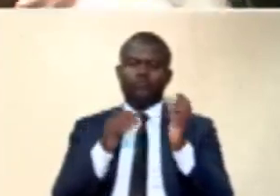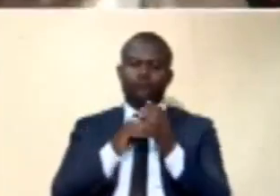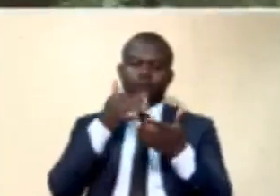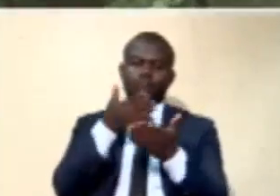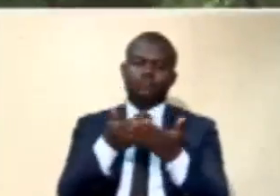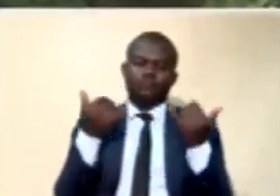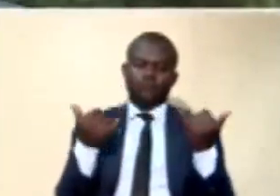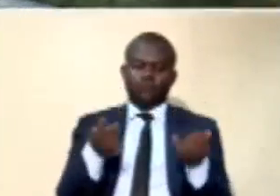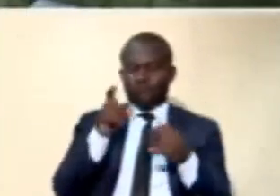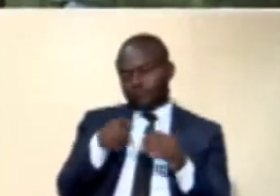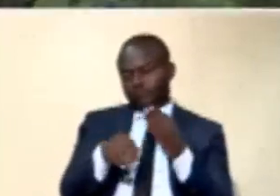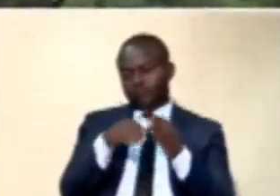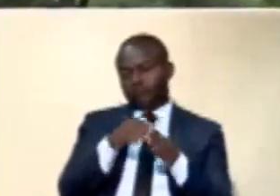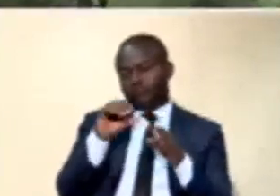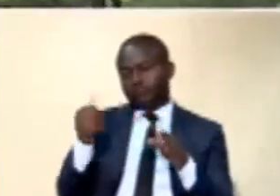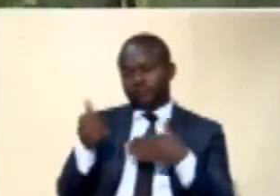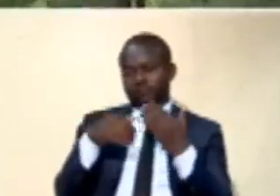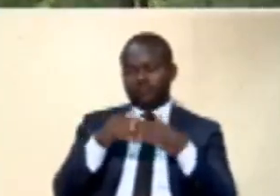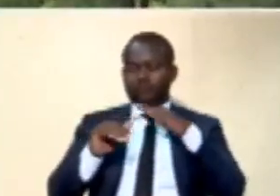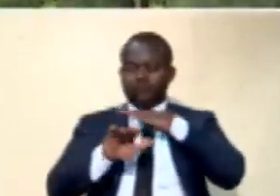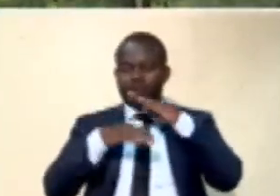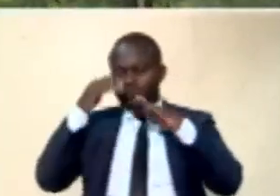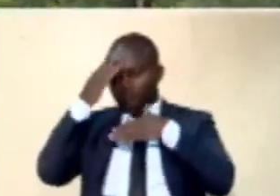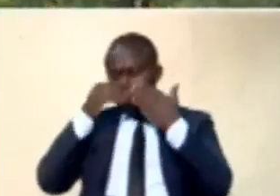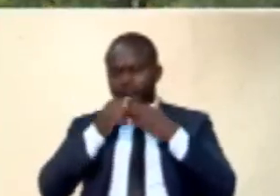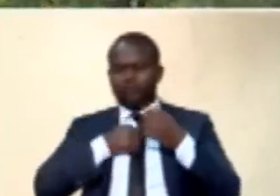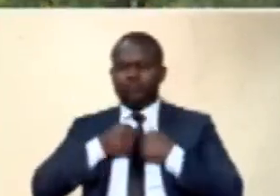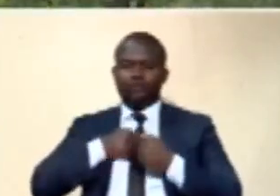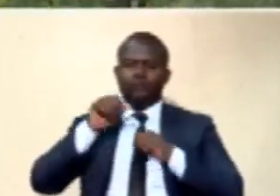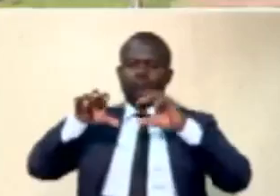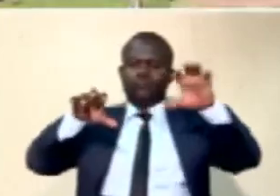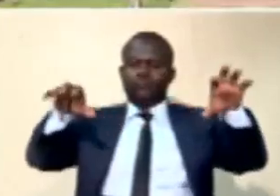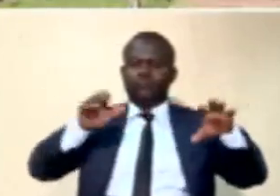ubu ngo hakenewe kubakwa andi mavuriro y'ibanze kuko mu Rwanda hari utugari